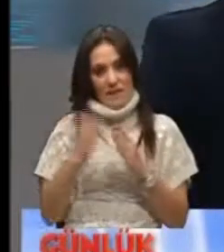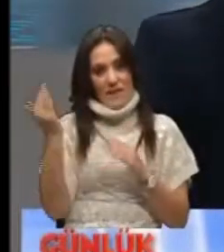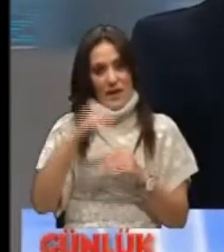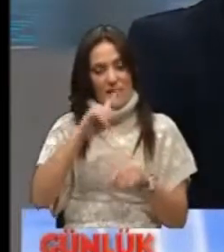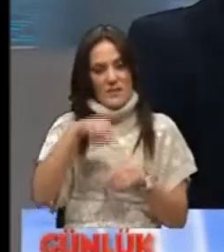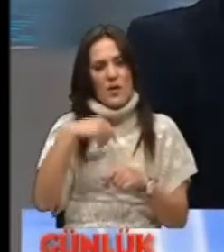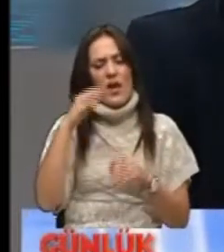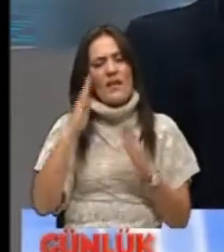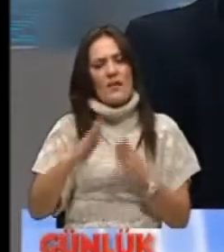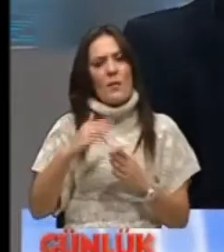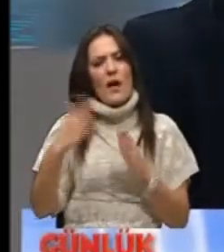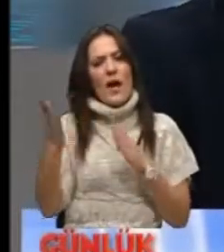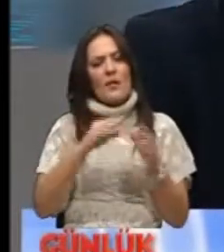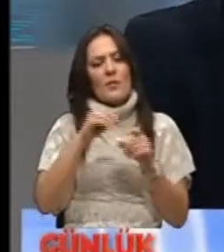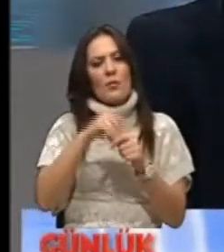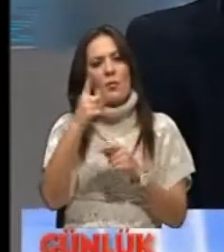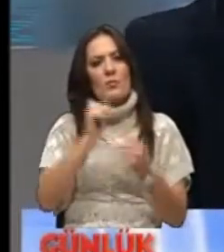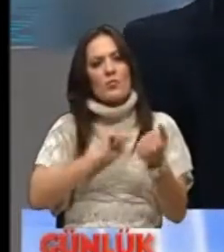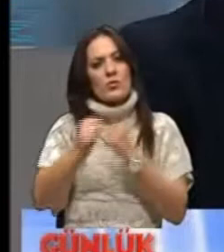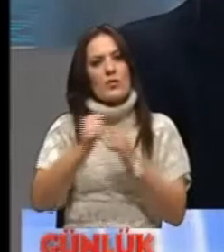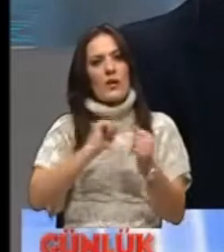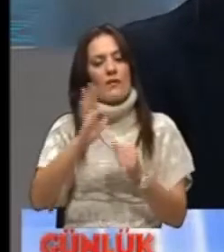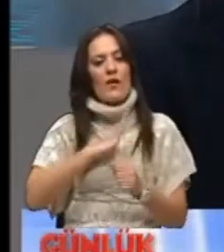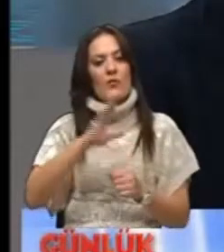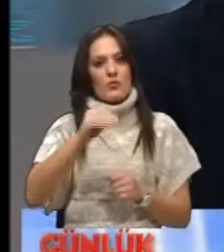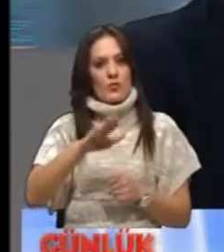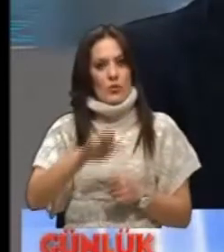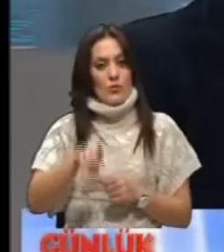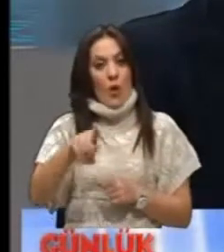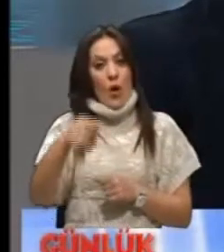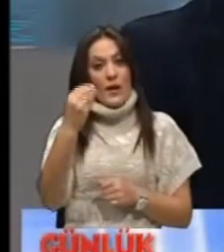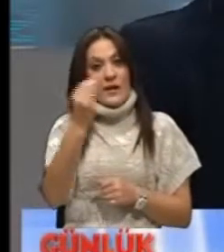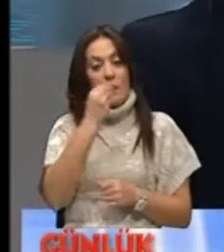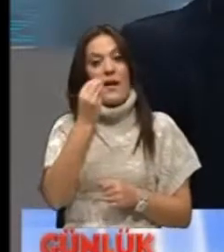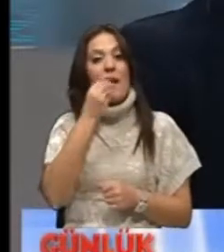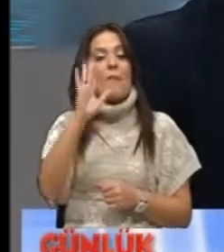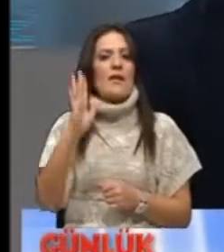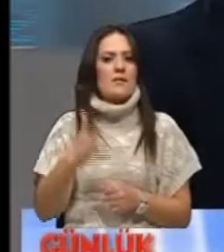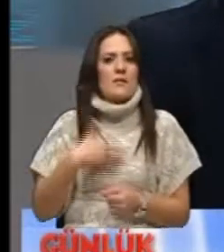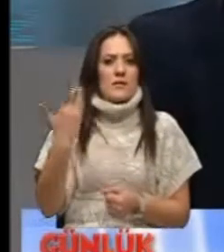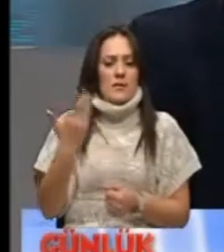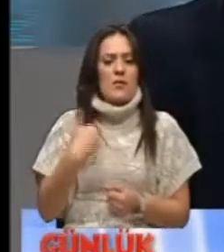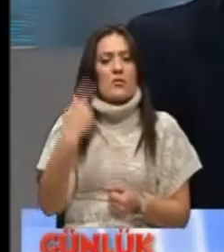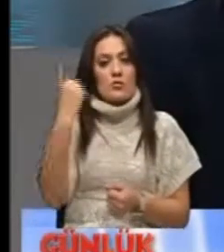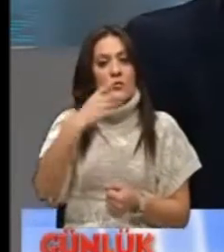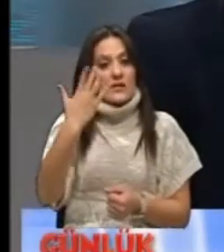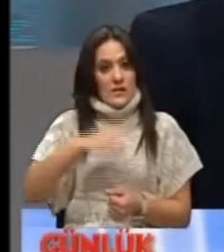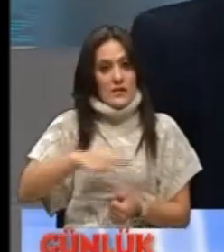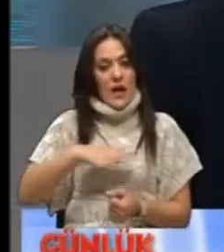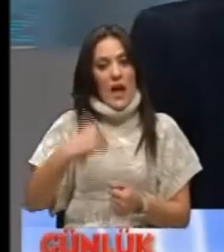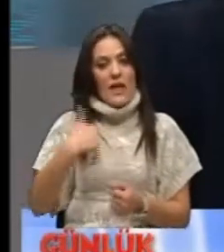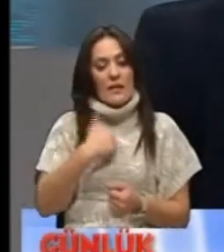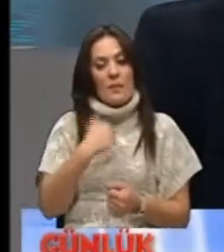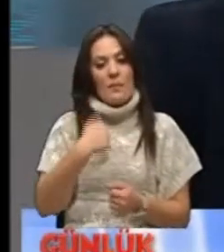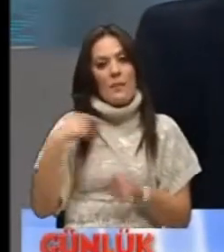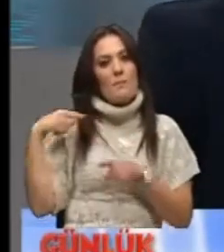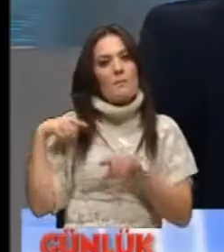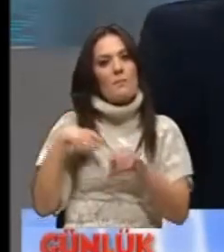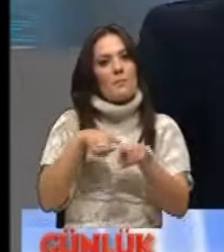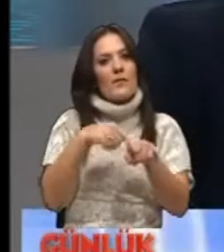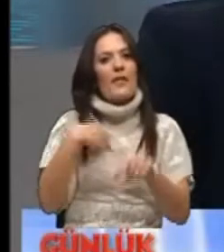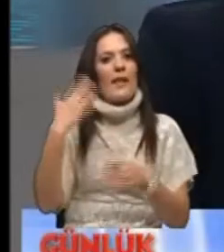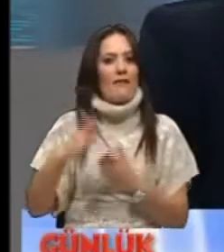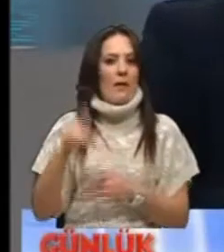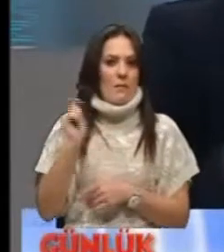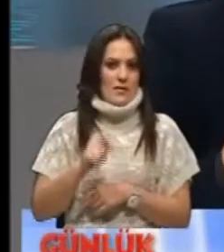sonra sürekli aralarında böyle bir mücadele vardır. Çocuk o yemeği yemez. Çünkü ister ki annem benim peşimden koşmaya